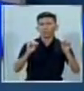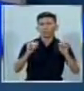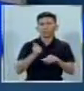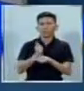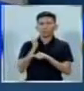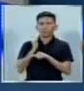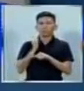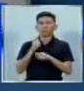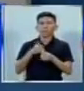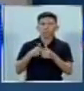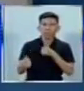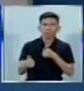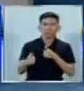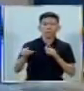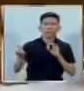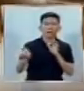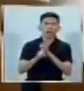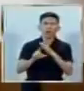ENDO.